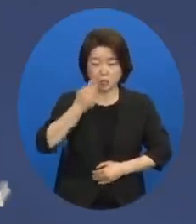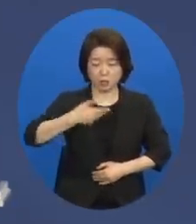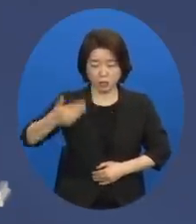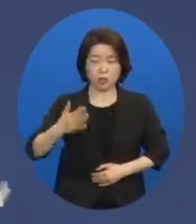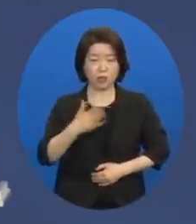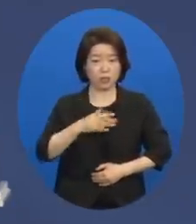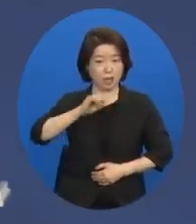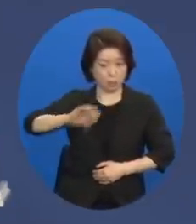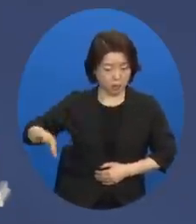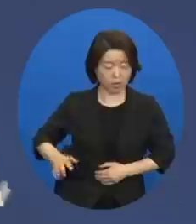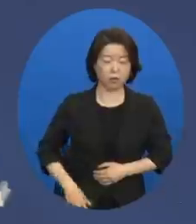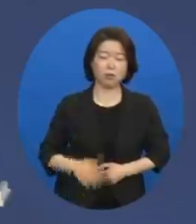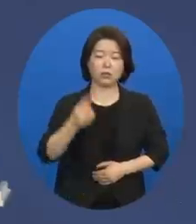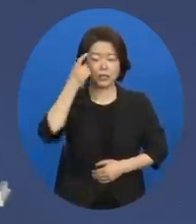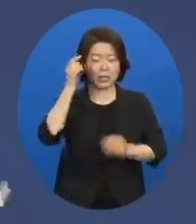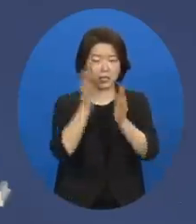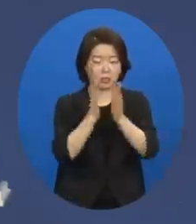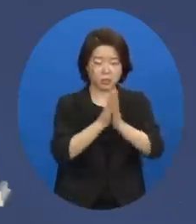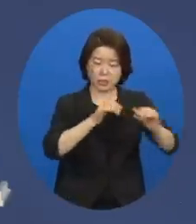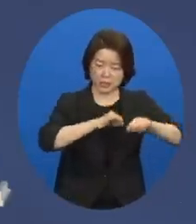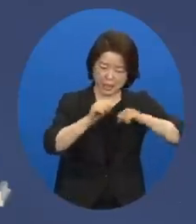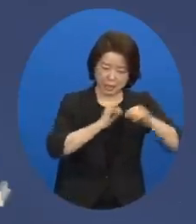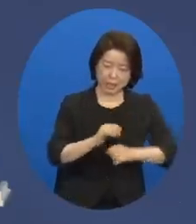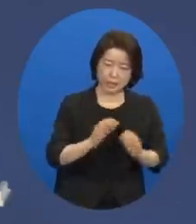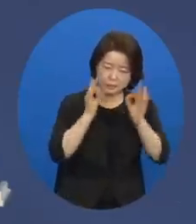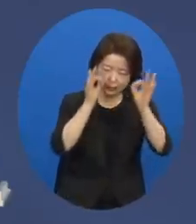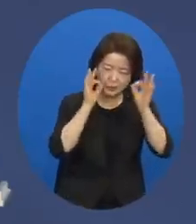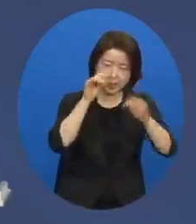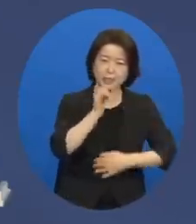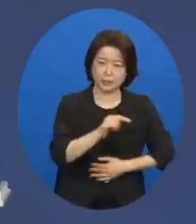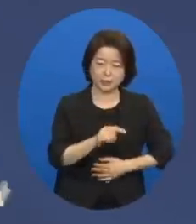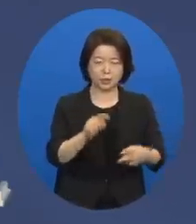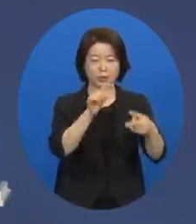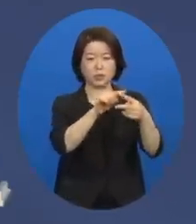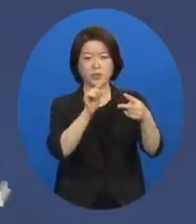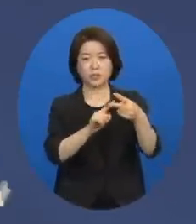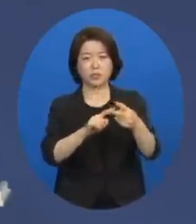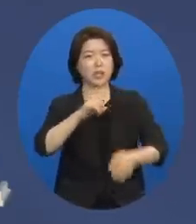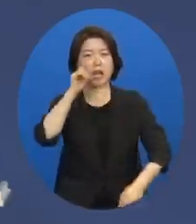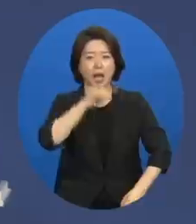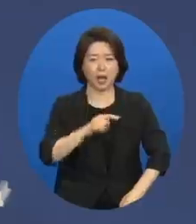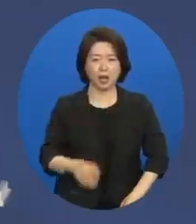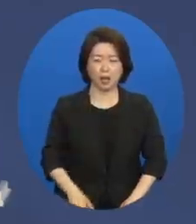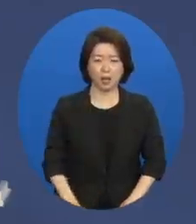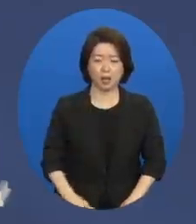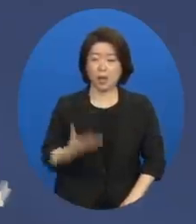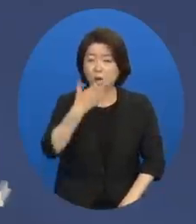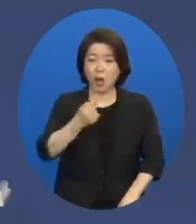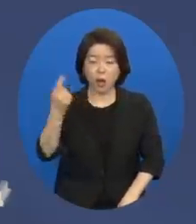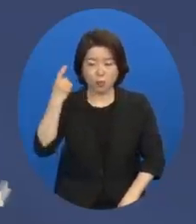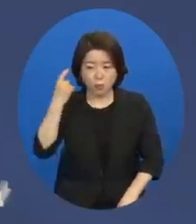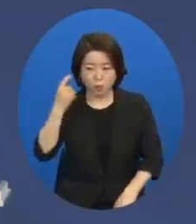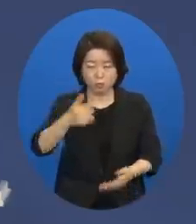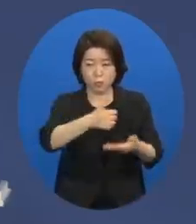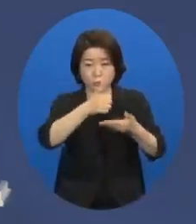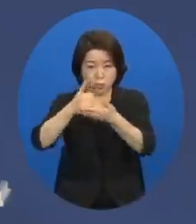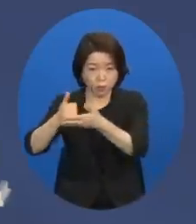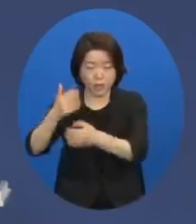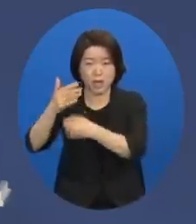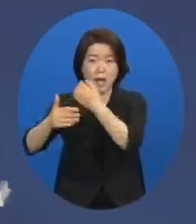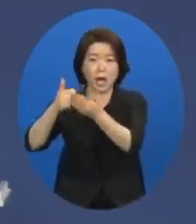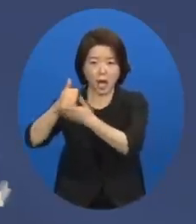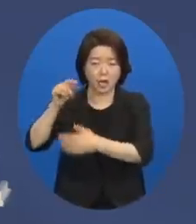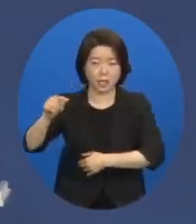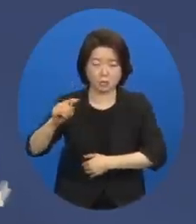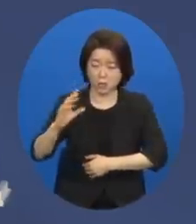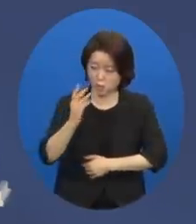것 그리고 제 스스로 해결해보고 제 힘으로 살려고 하는 이 모든 것이 바로 이 복음으로 초대하시는 하나님의